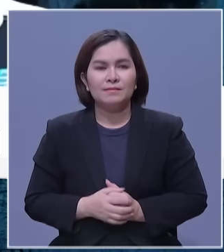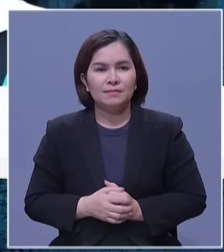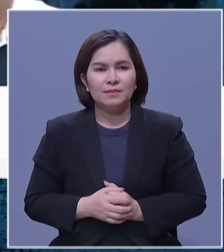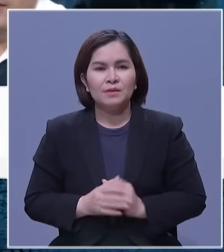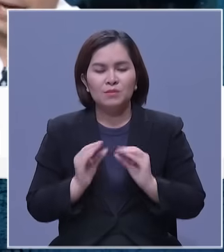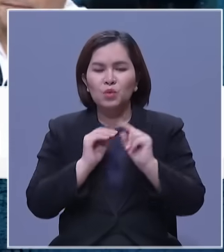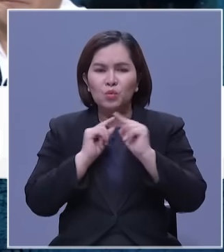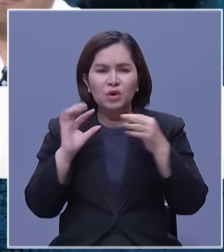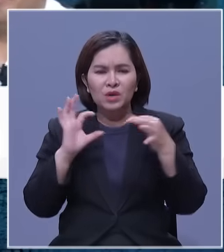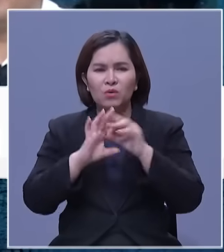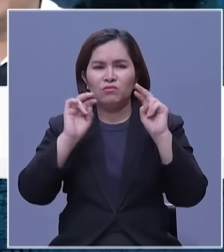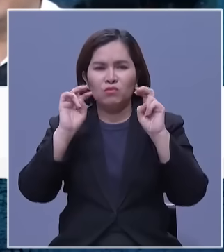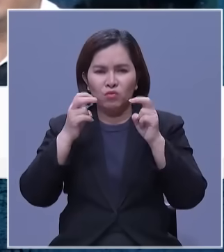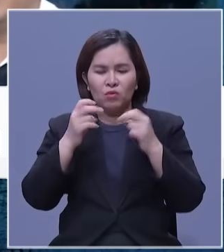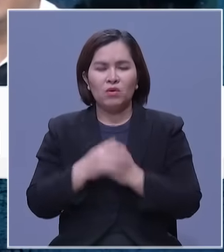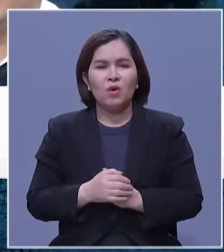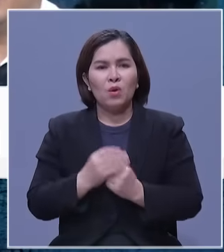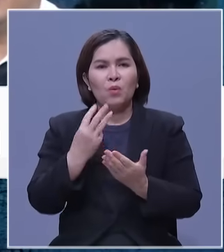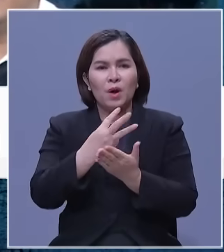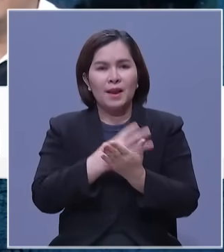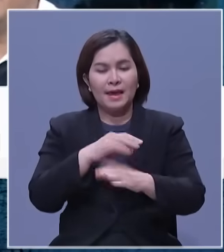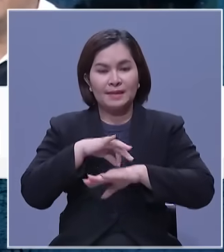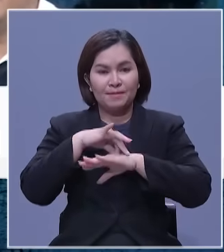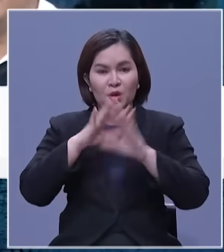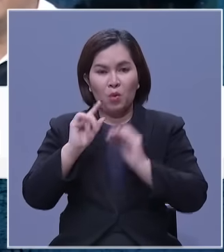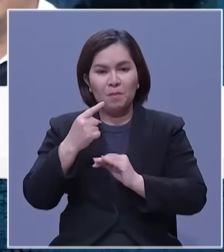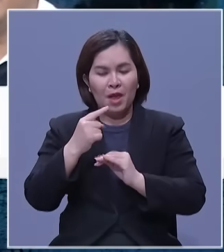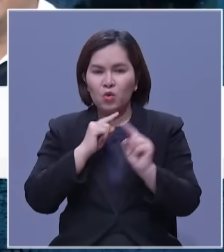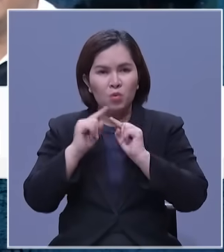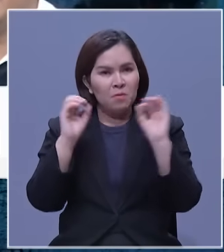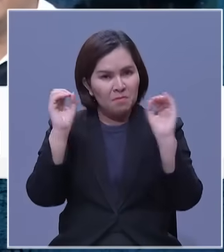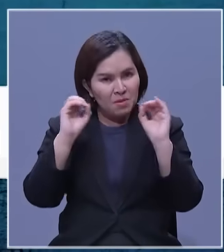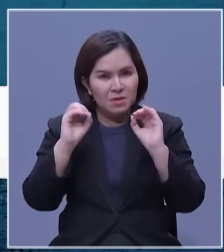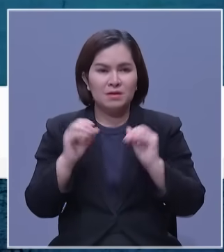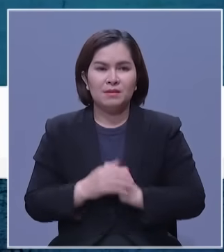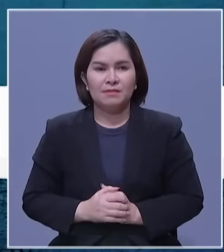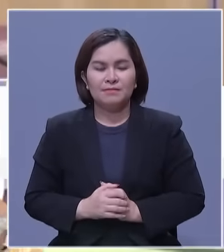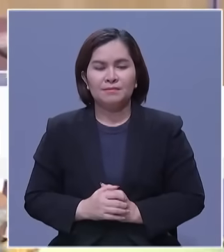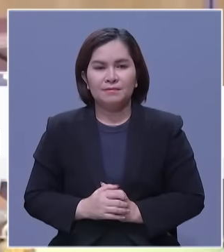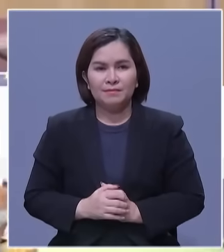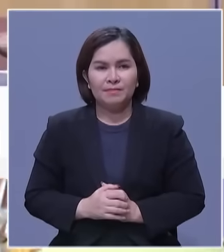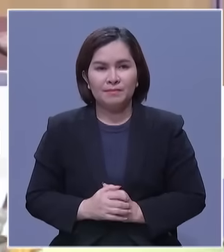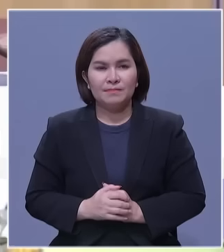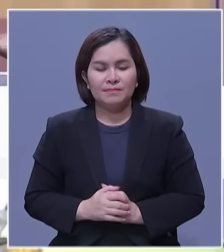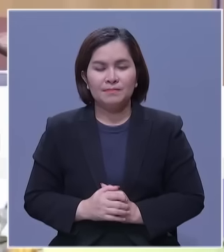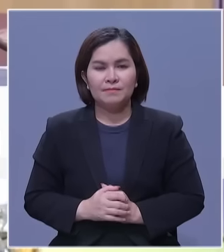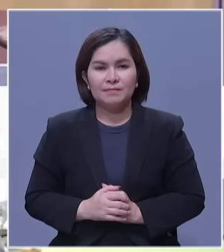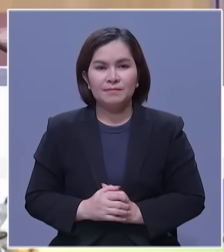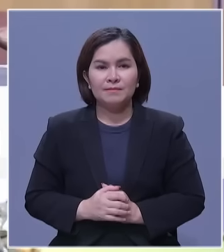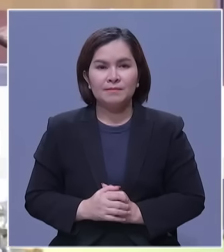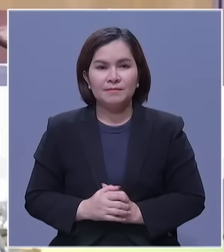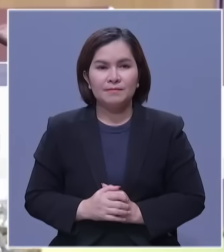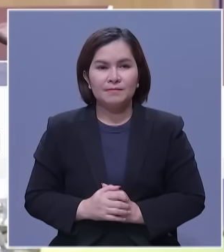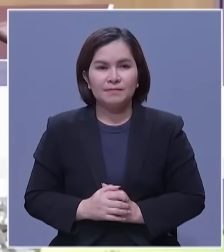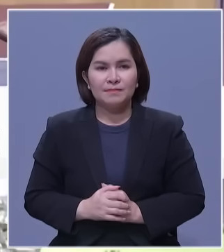ไม่มีการพูดคุยเรื่องการเลื่อนวาระการแต่งตั้งผบ.ตร.เลยนะนะฮะแล้วท่านบอกว่าจริ